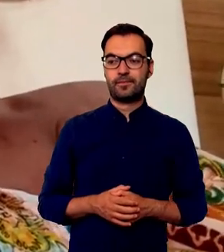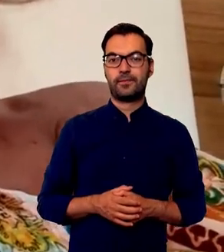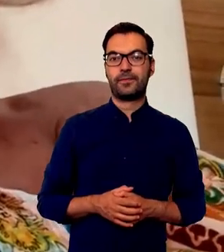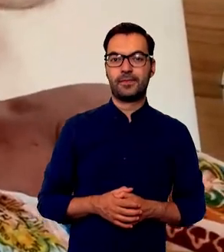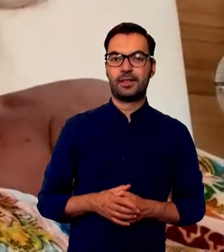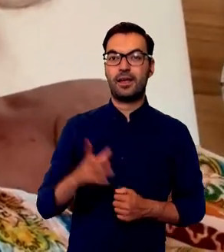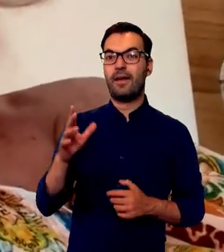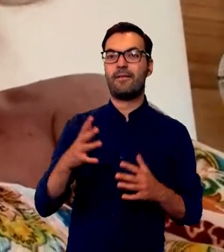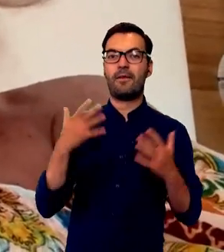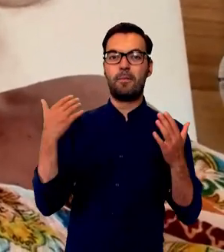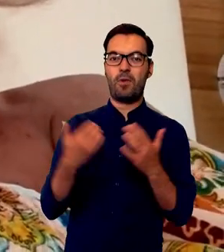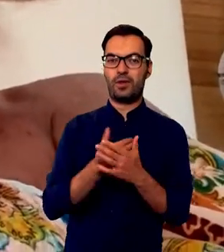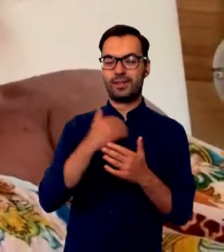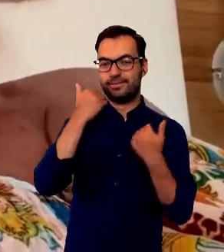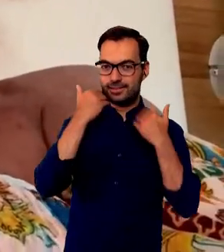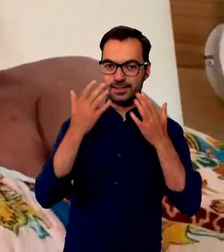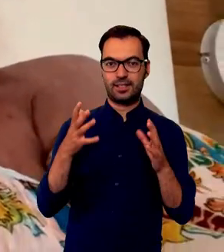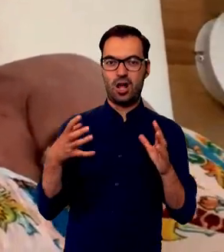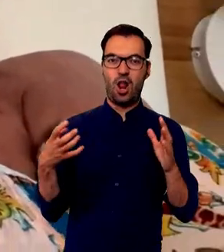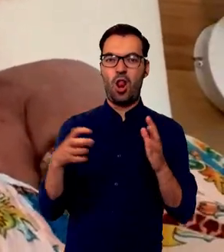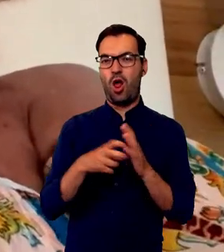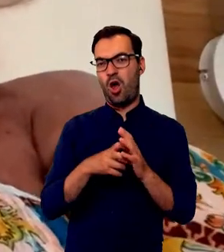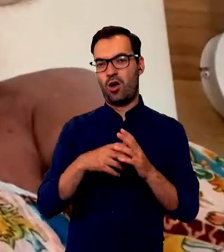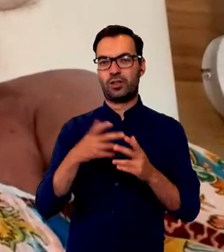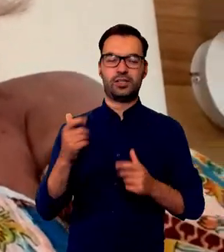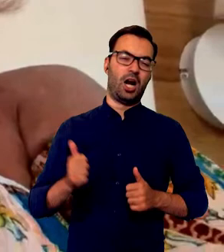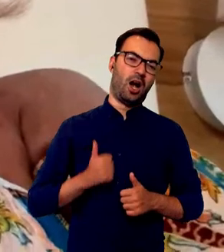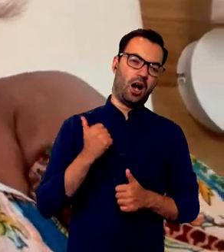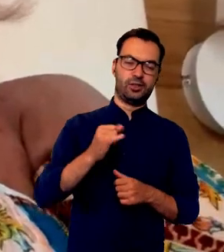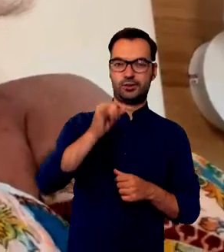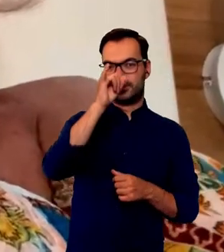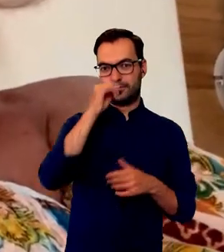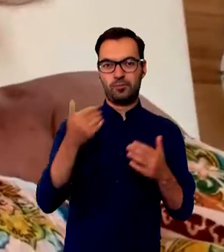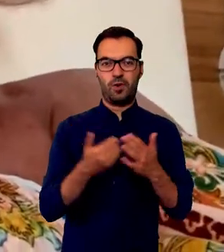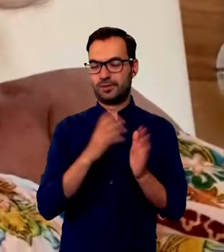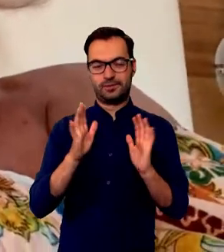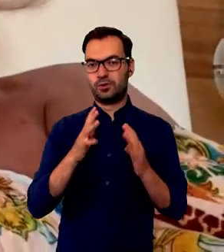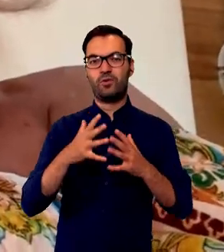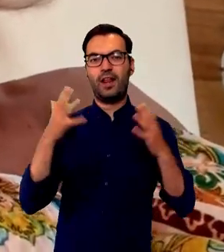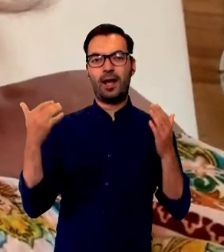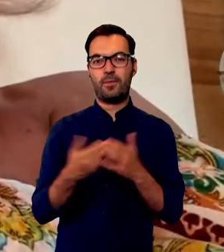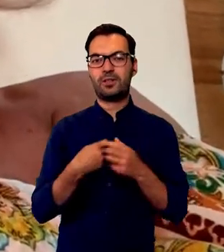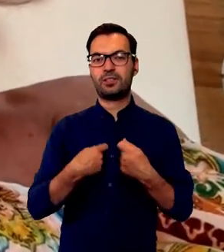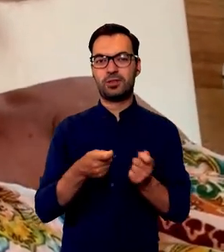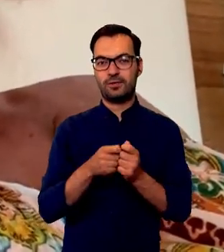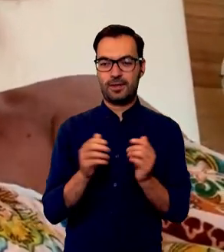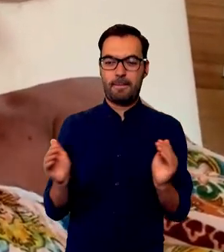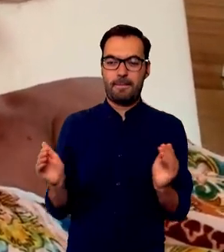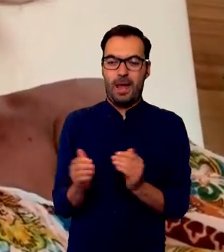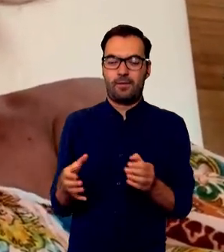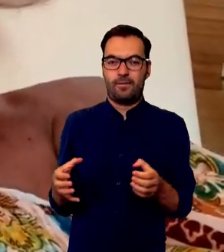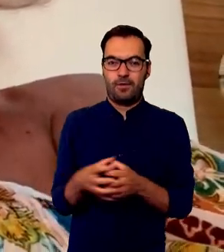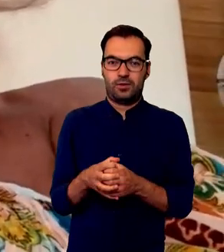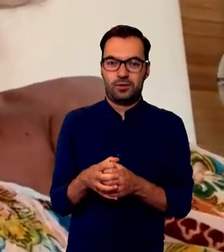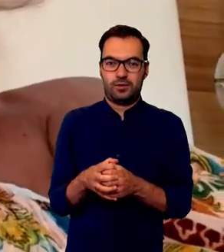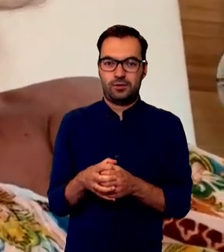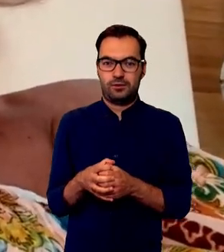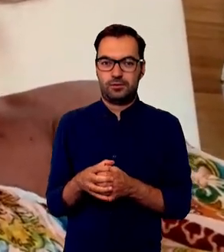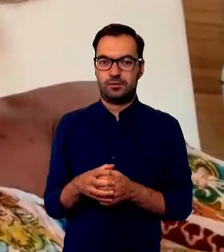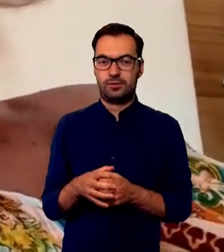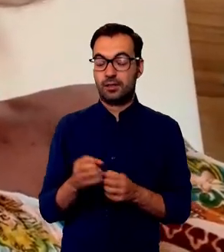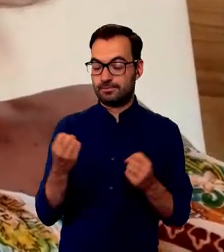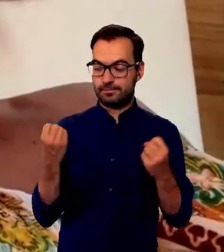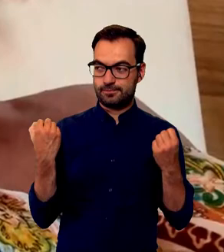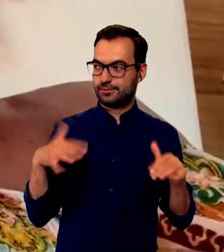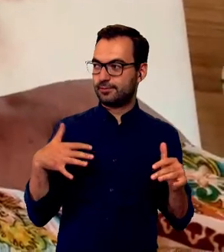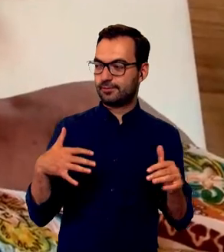dużych logotypów, duża moda wstydzi się dużego szumu i dużego blichtru. Duża moda jest sprzedawana w bardzo małych, wąskich kręgach za